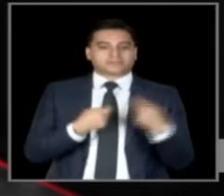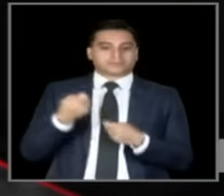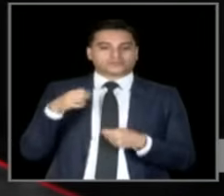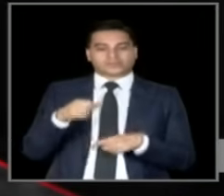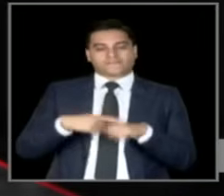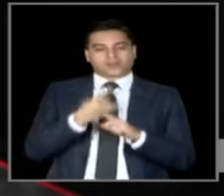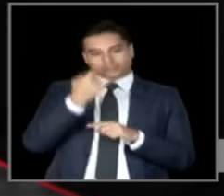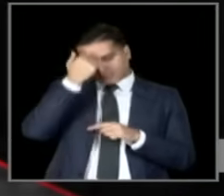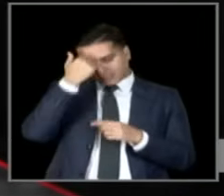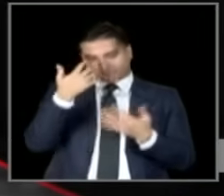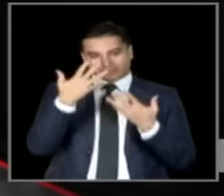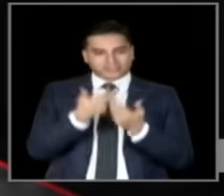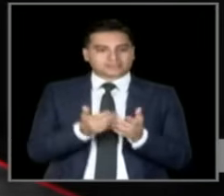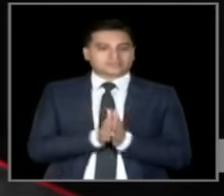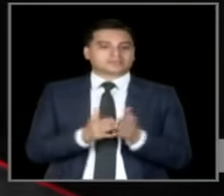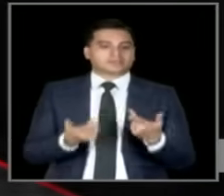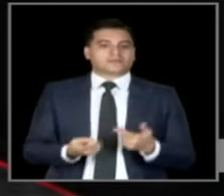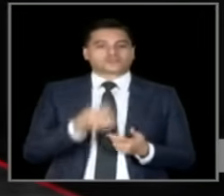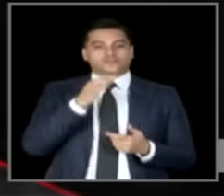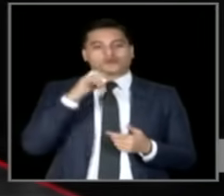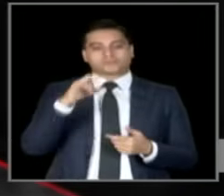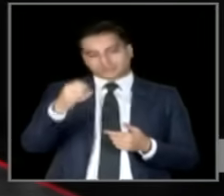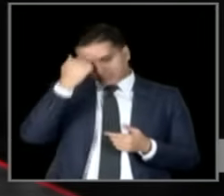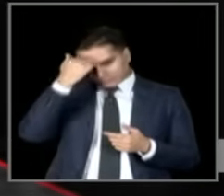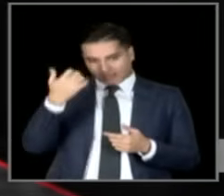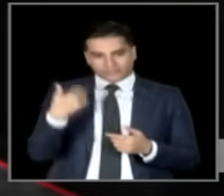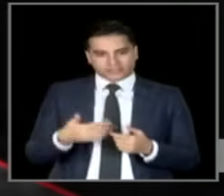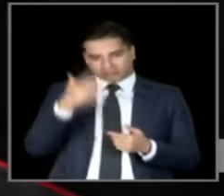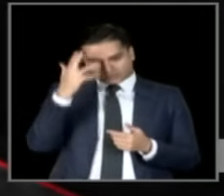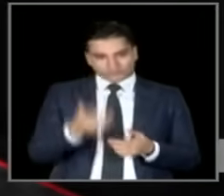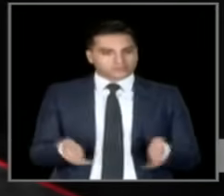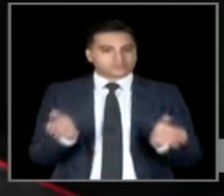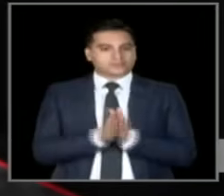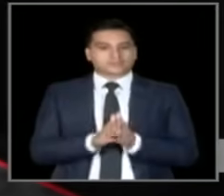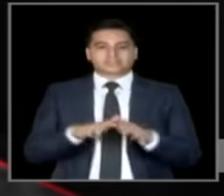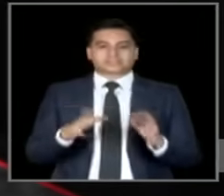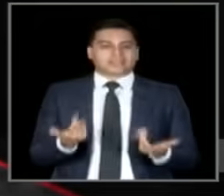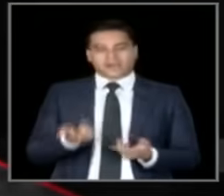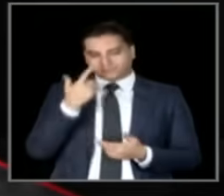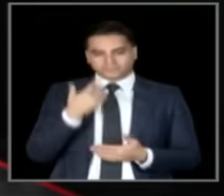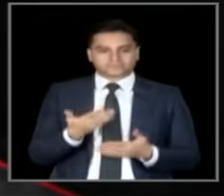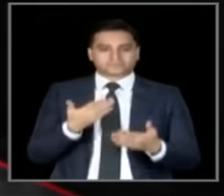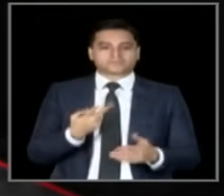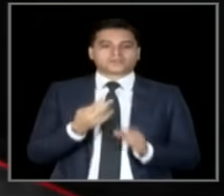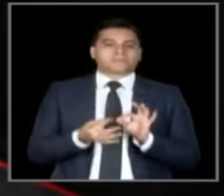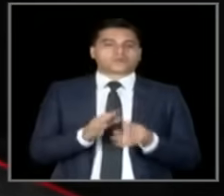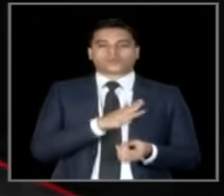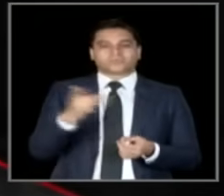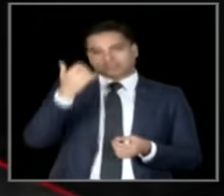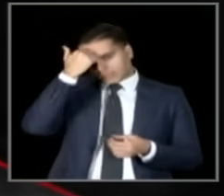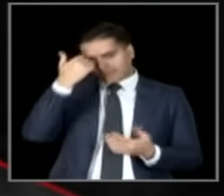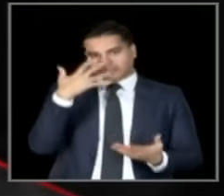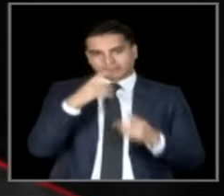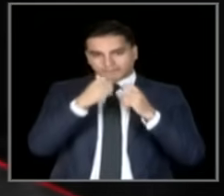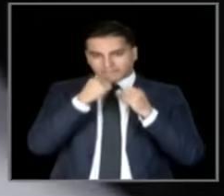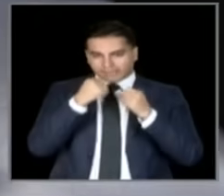نقطة ب10,000 جنيه بما يساوي 950,000 جنيه، ويبقى الرصيد لحد دلوقتي